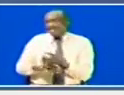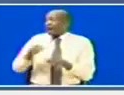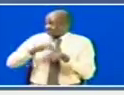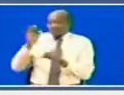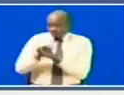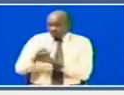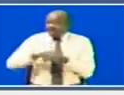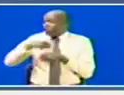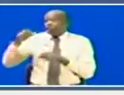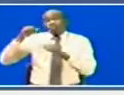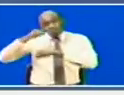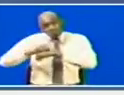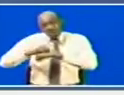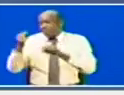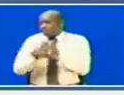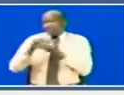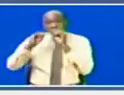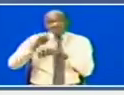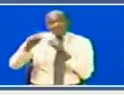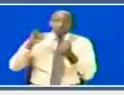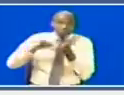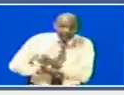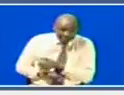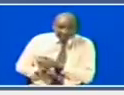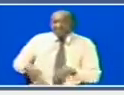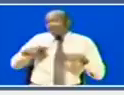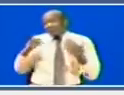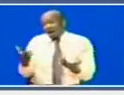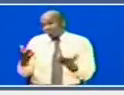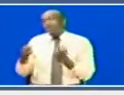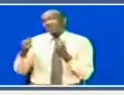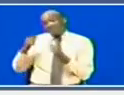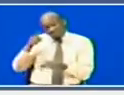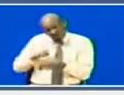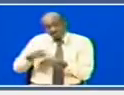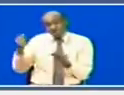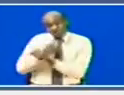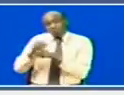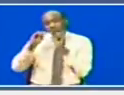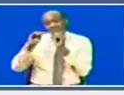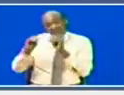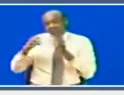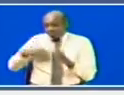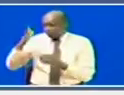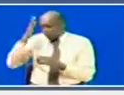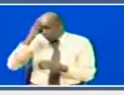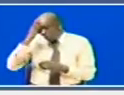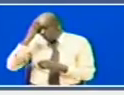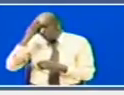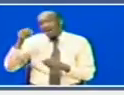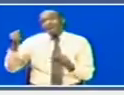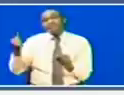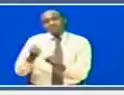shuleni haufunzwi maisha ya ndoa, haufunzwi maisha kuishi. Kwa hivyo nafikiri kutokufunza na kutokuwa na ufahamu